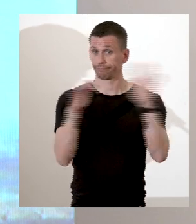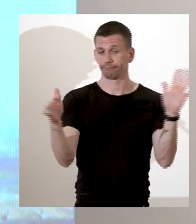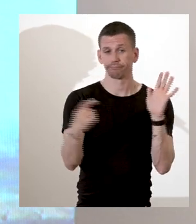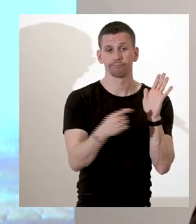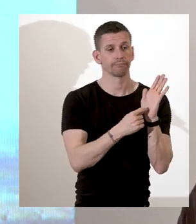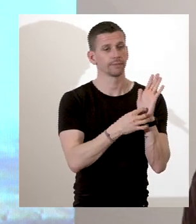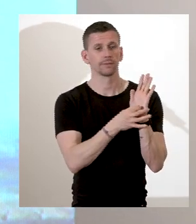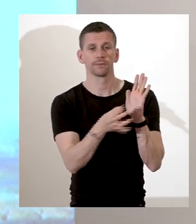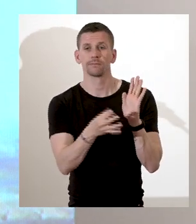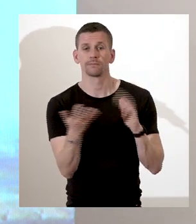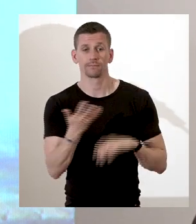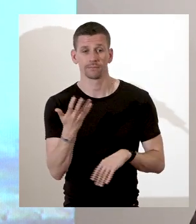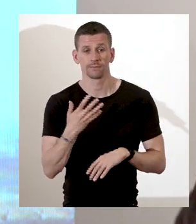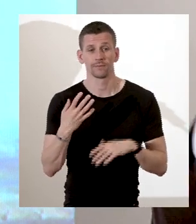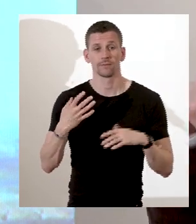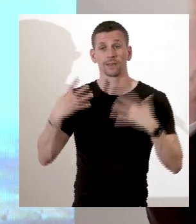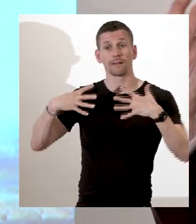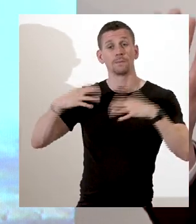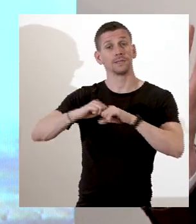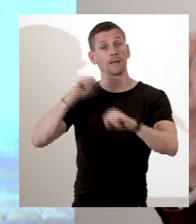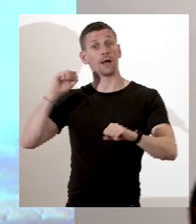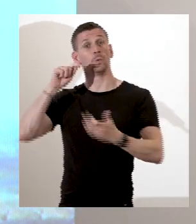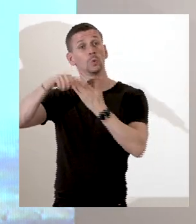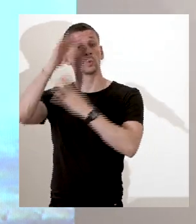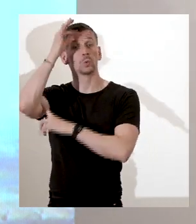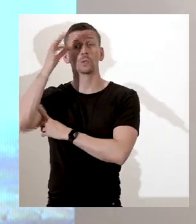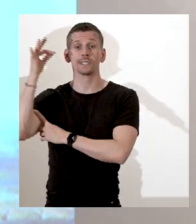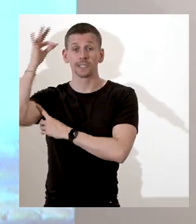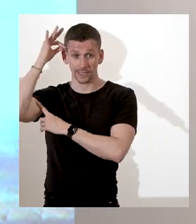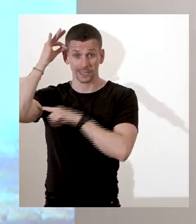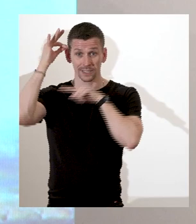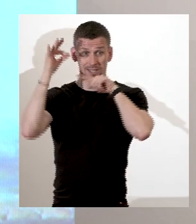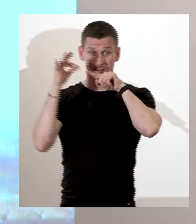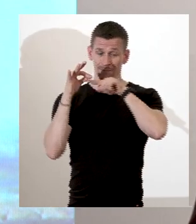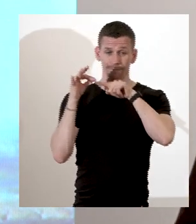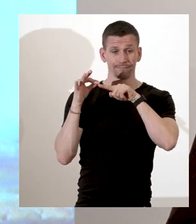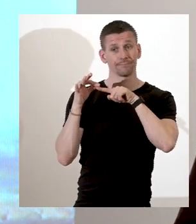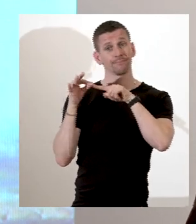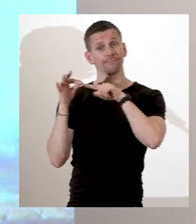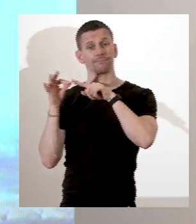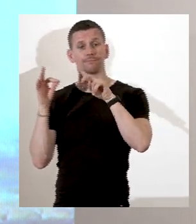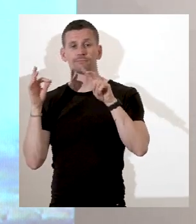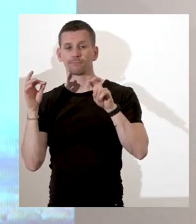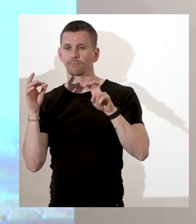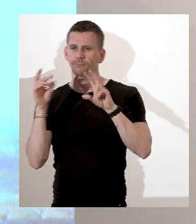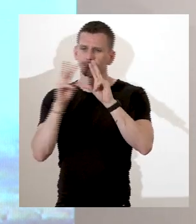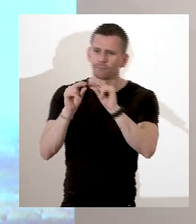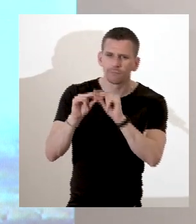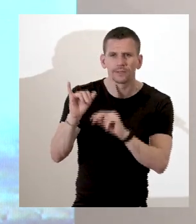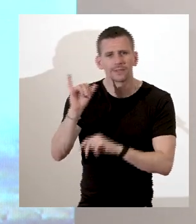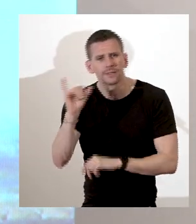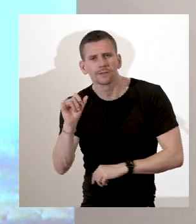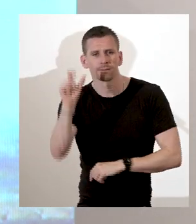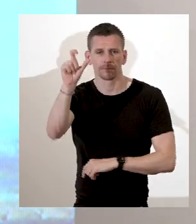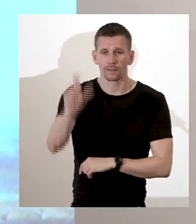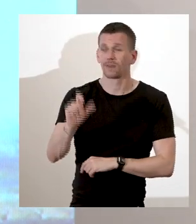au XIXe siècle à travers la figure d'un autre Mamelouk, le général Hussein, donc Mohamed Waldi,